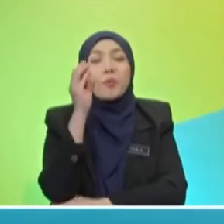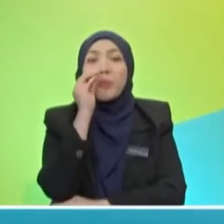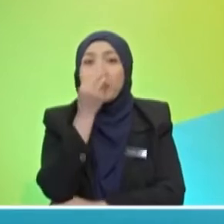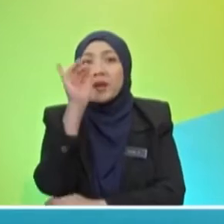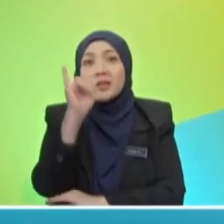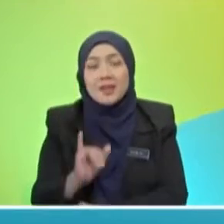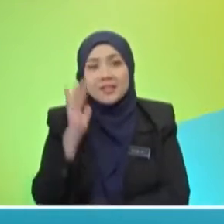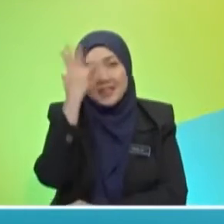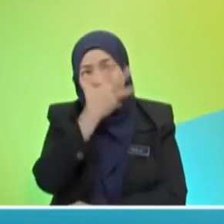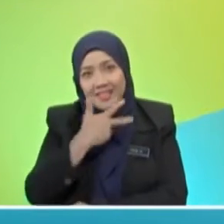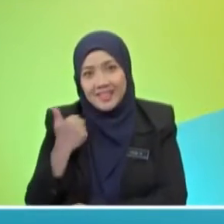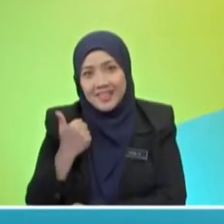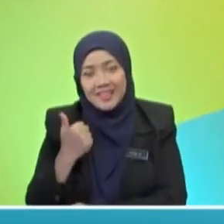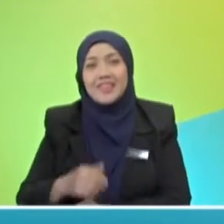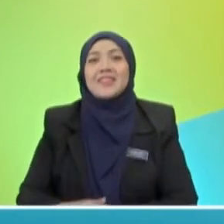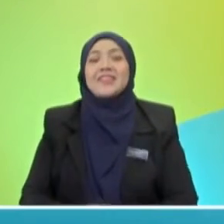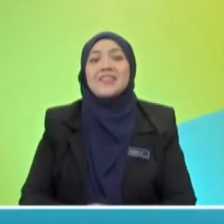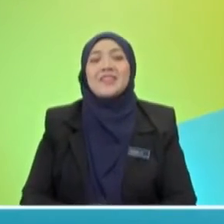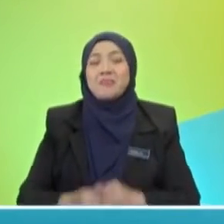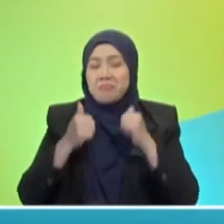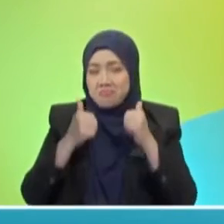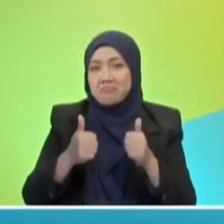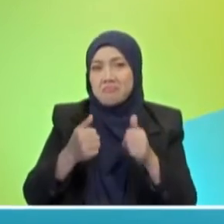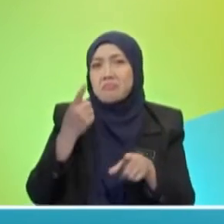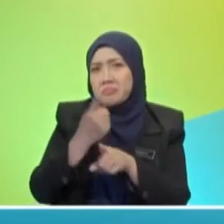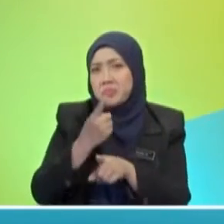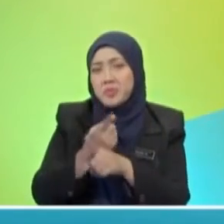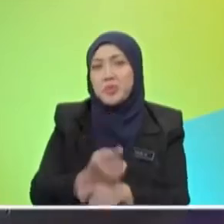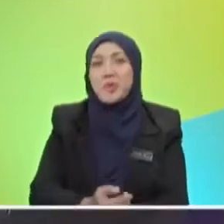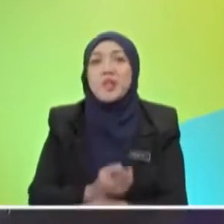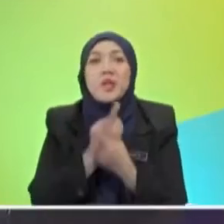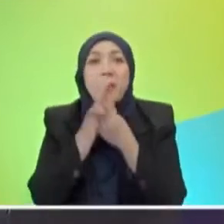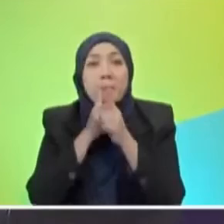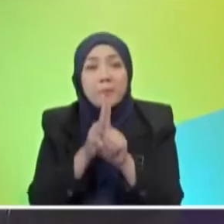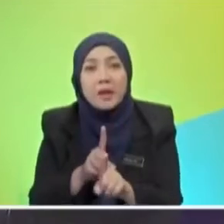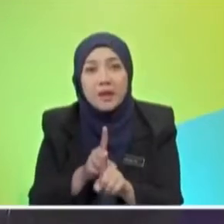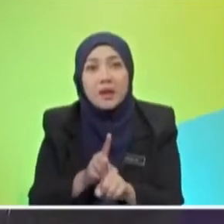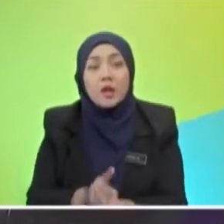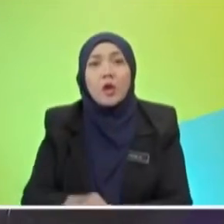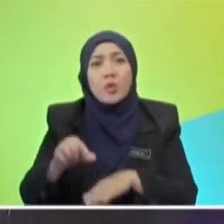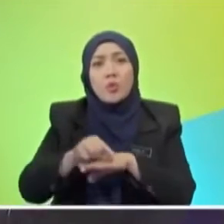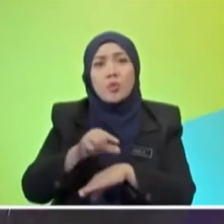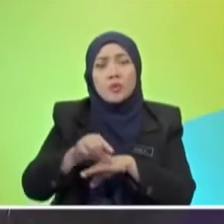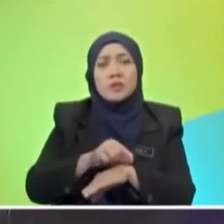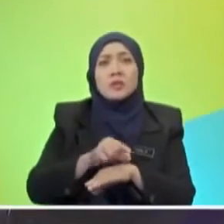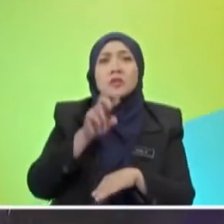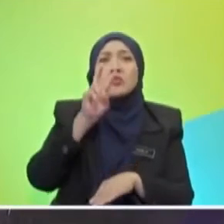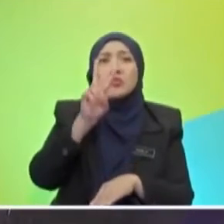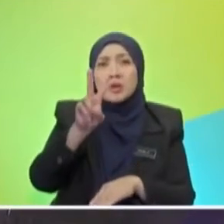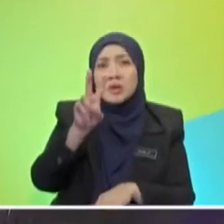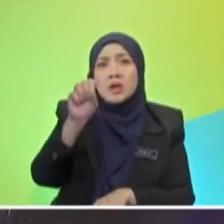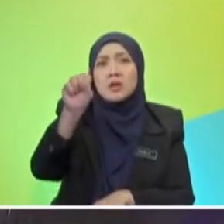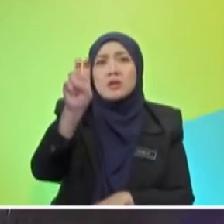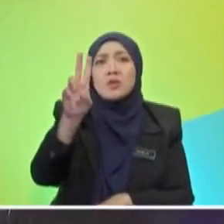cantik. Ya, bagus. Jadi, Mira, Munzir guna 2 sukat. Ada supaya, ada dengan.